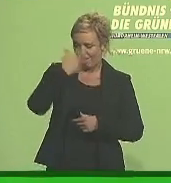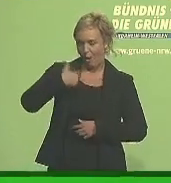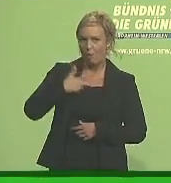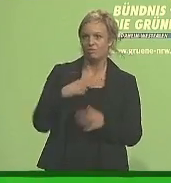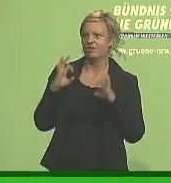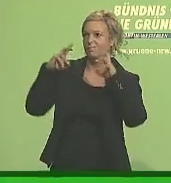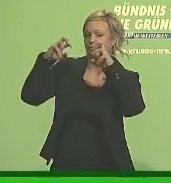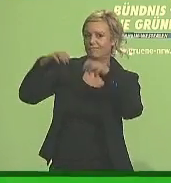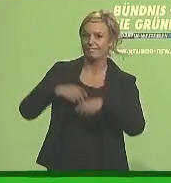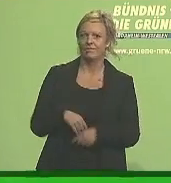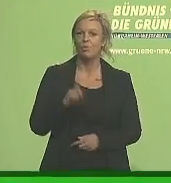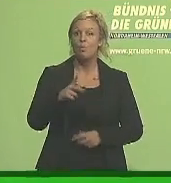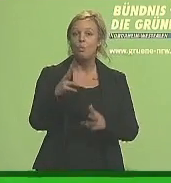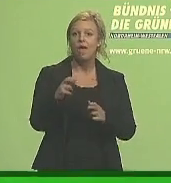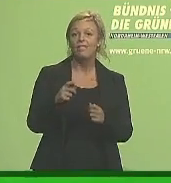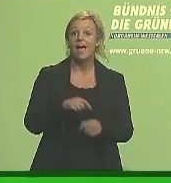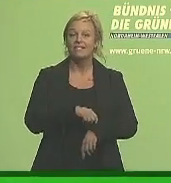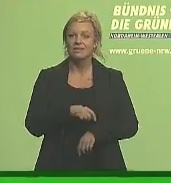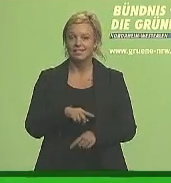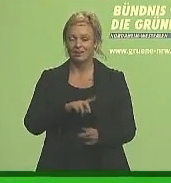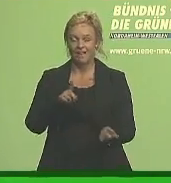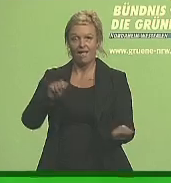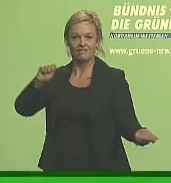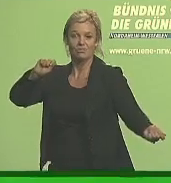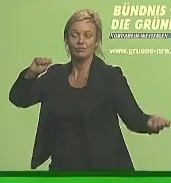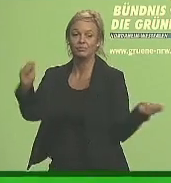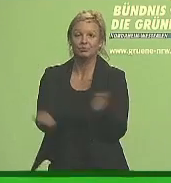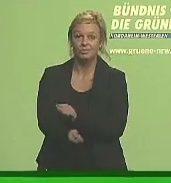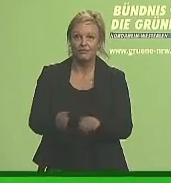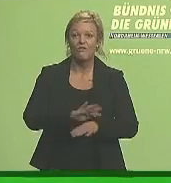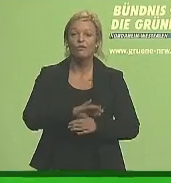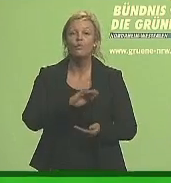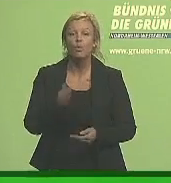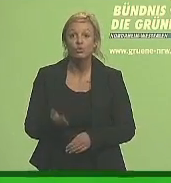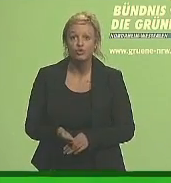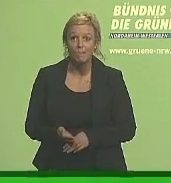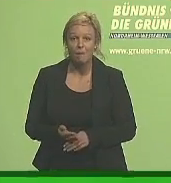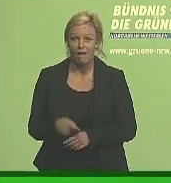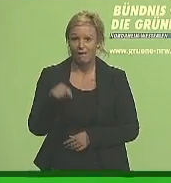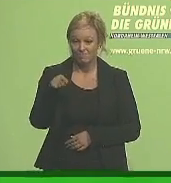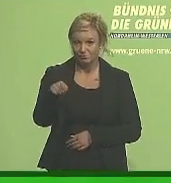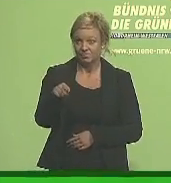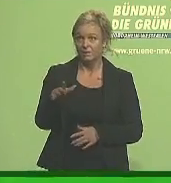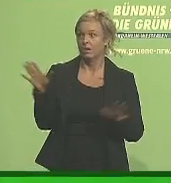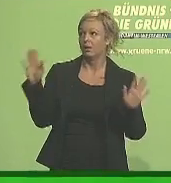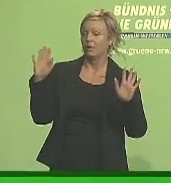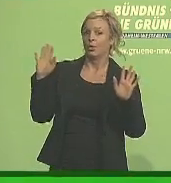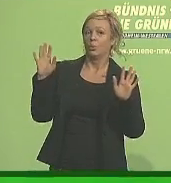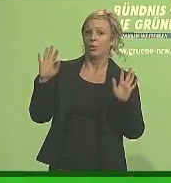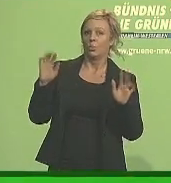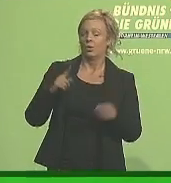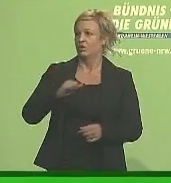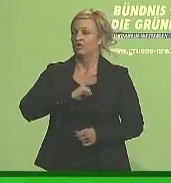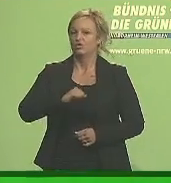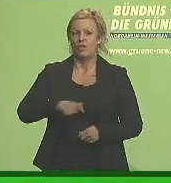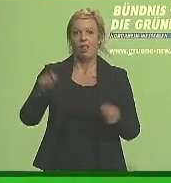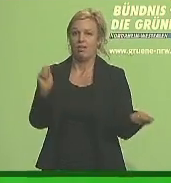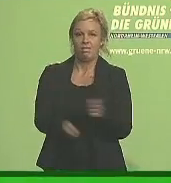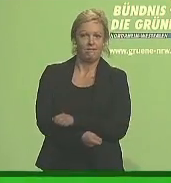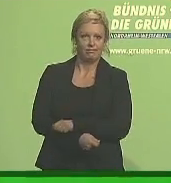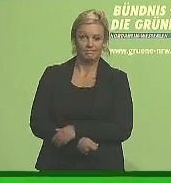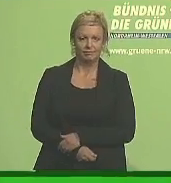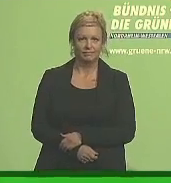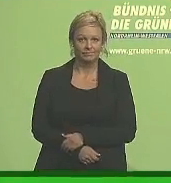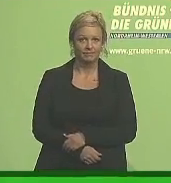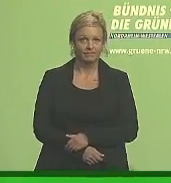schnelle 180-Grad-Wende nach dem tragischen Unglück von Fukushima für viele in der CDU und der FDP viel zu schnell war. Sie